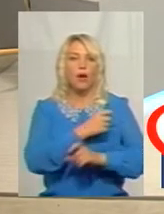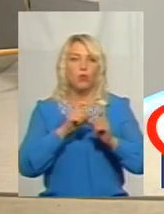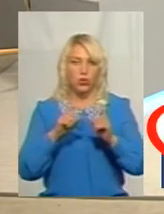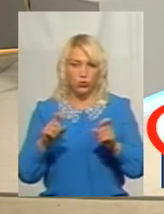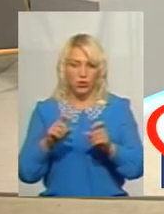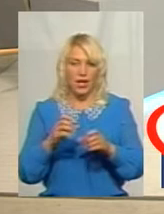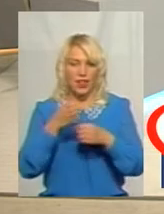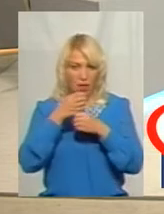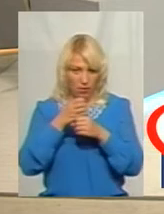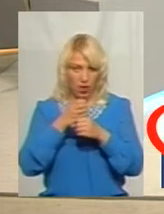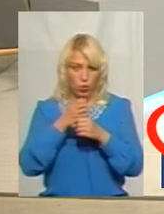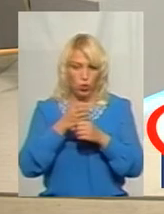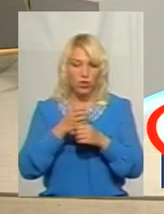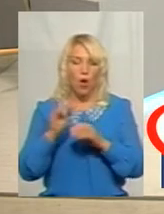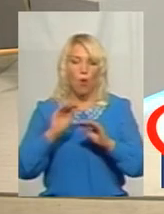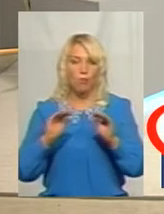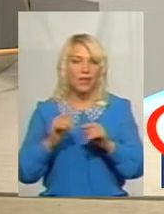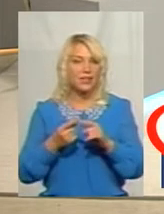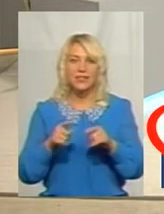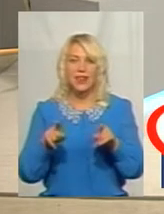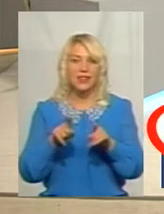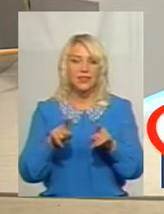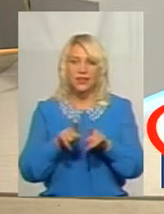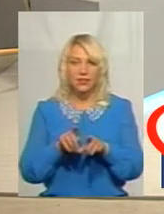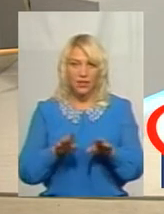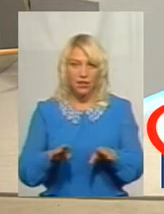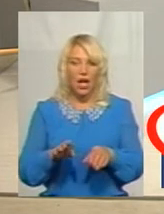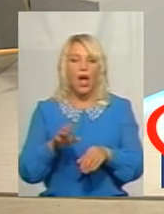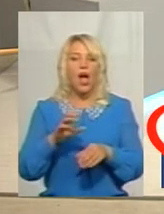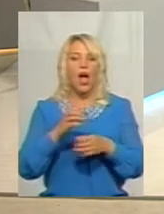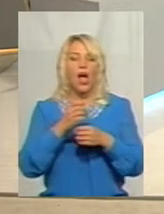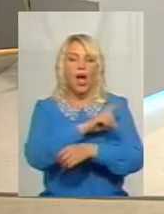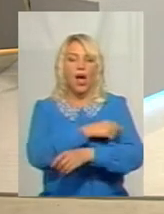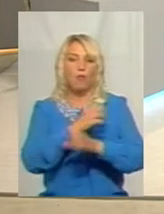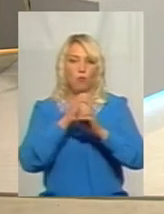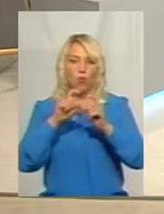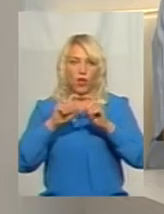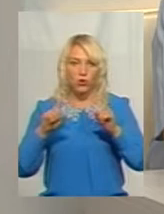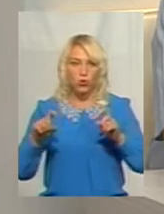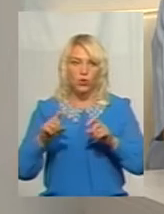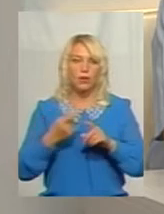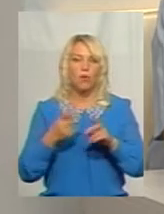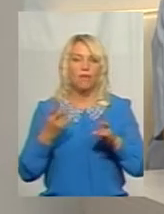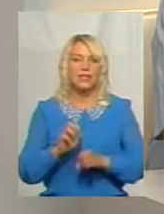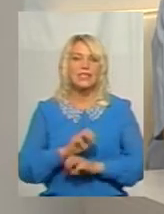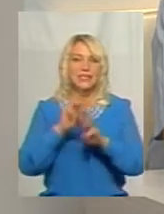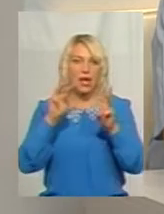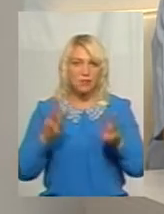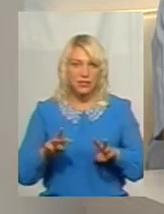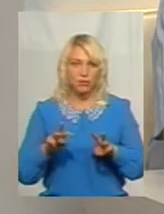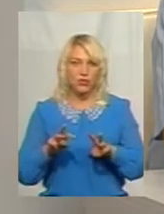лабораторним обладнанням, це не зовсім так. Тобто амбулаторія чи первинна ланка, вона має забезпечити